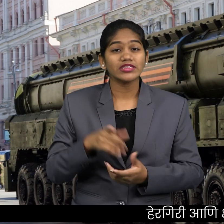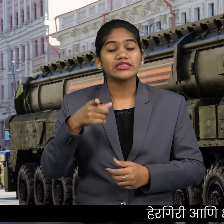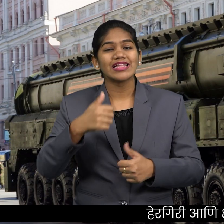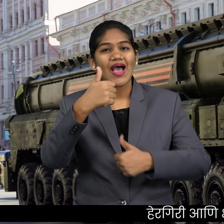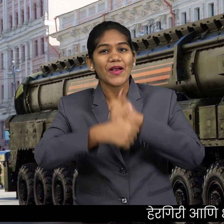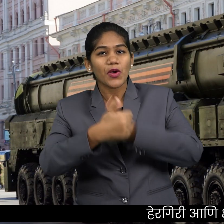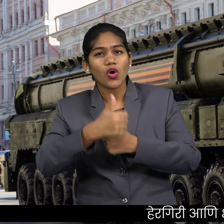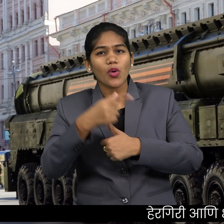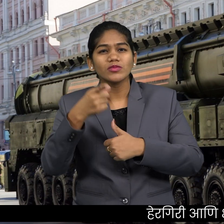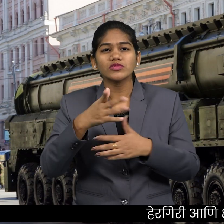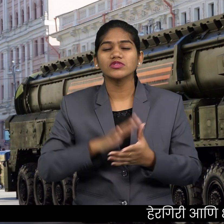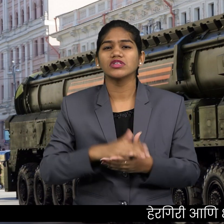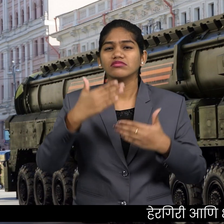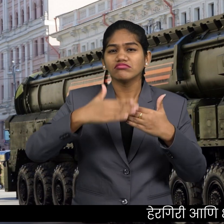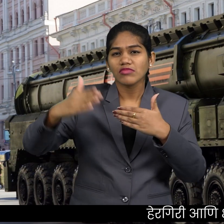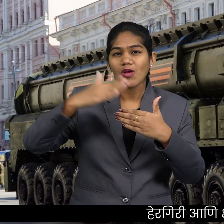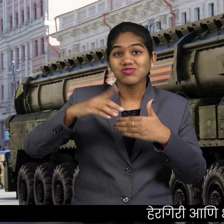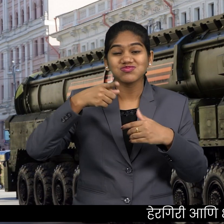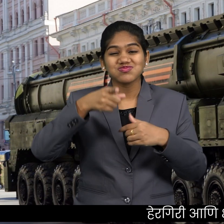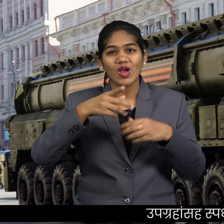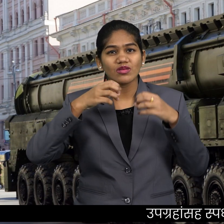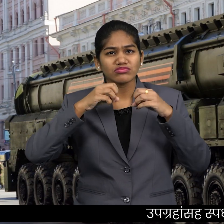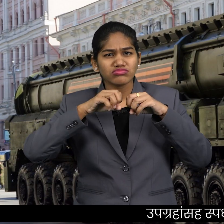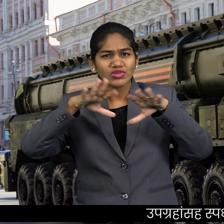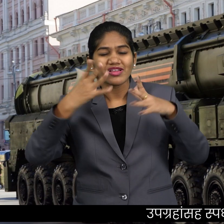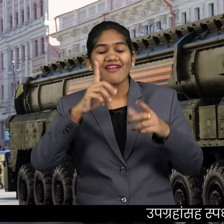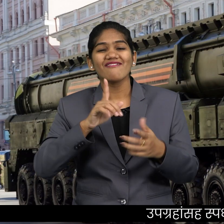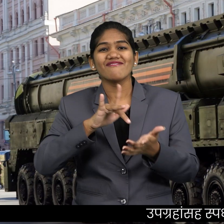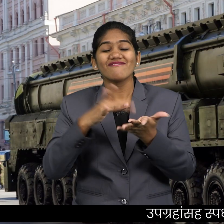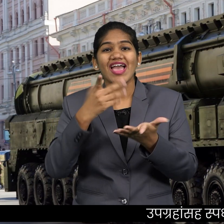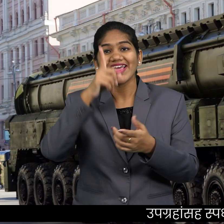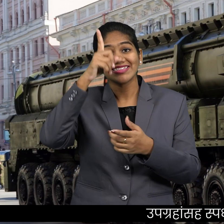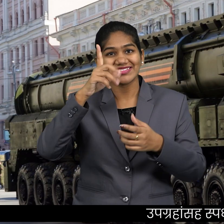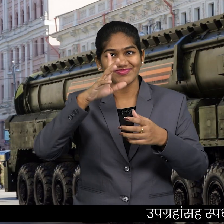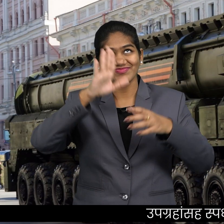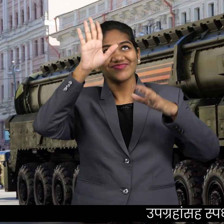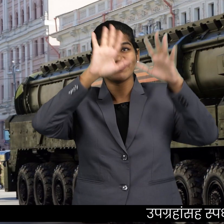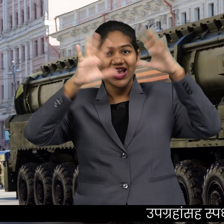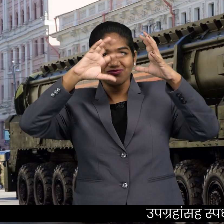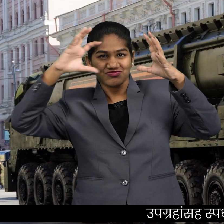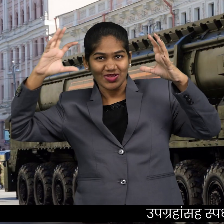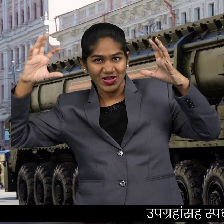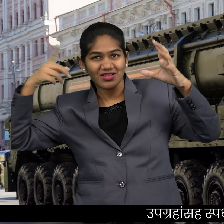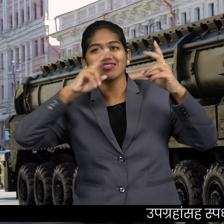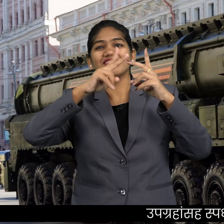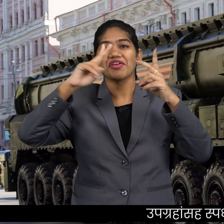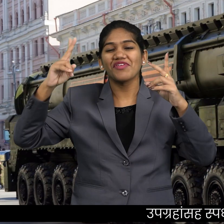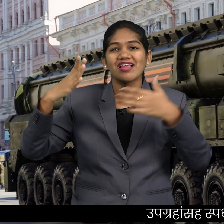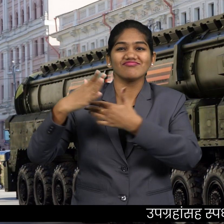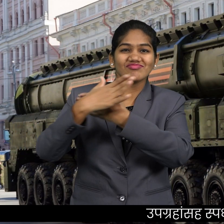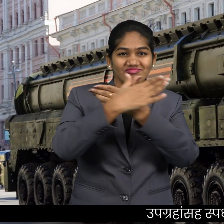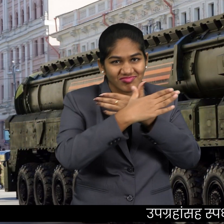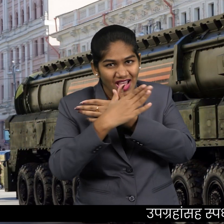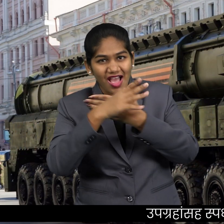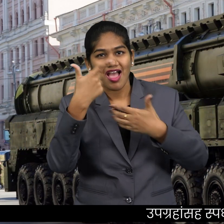हेरगिरी आणि क्षेपणास्त्र मार्गदर्शनासाठी उपग्रहासह स्पर्धा अवकाशात विस्तारली.